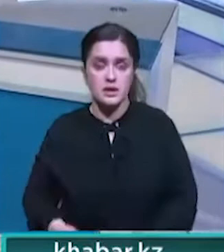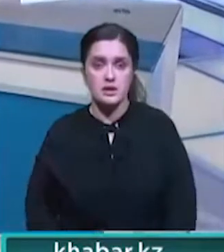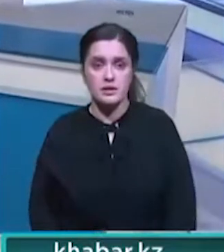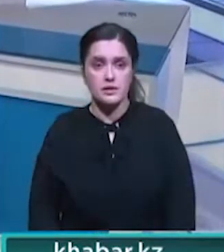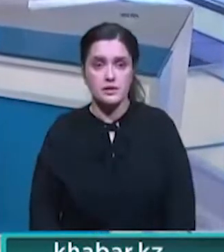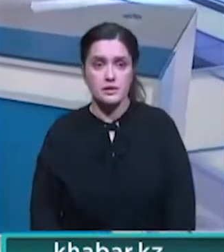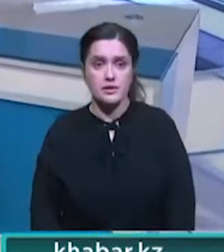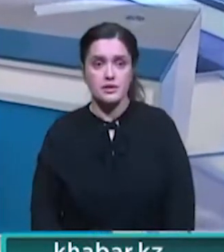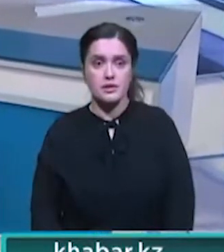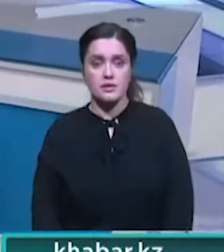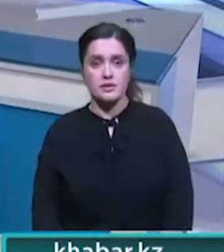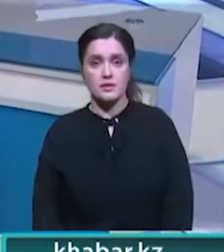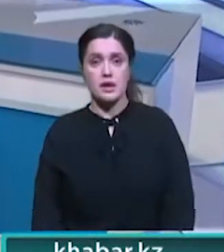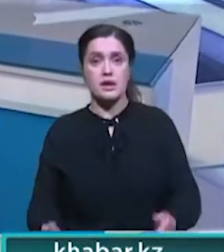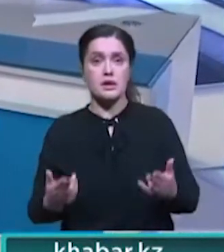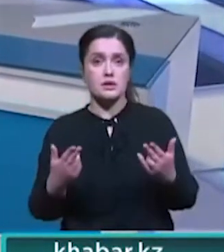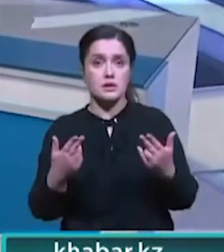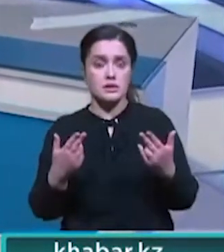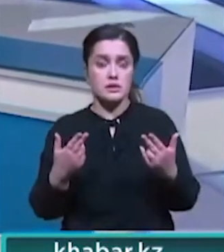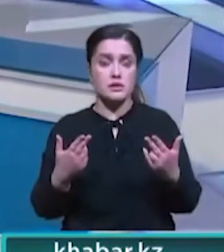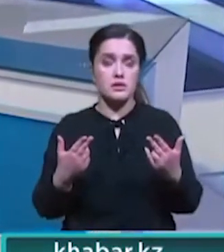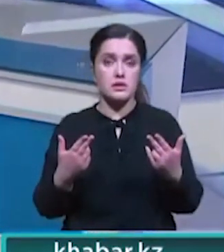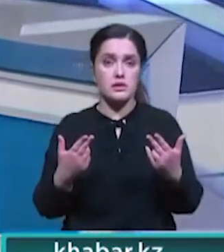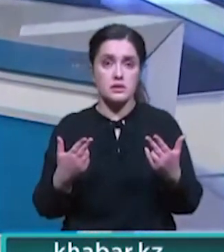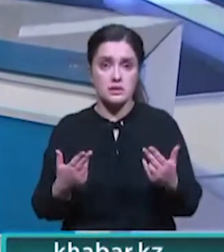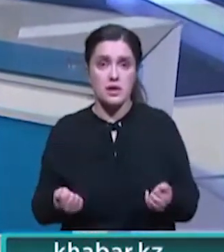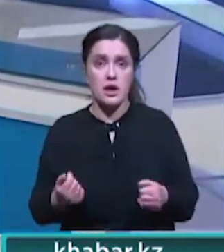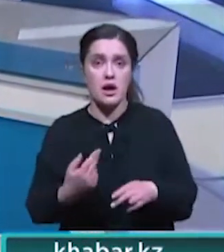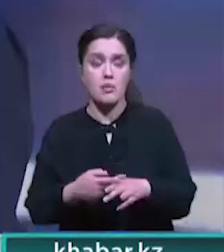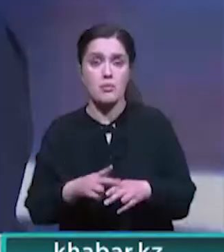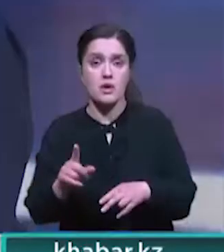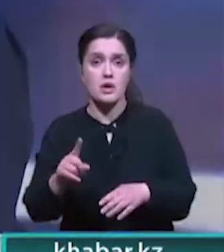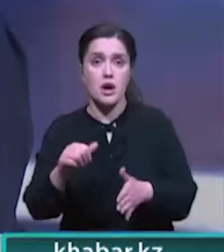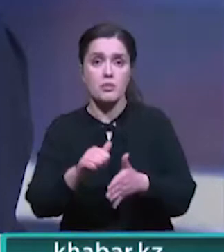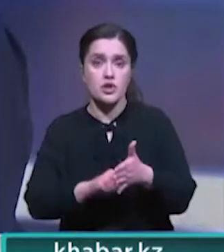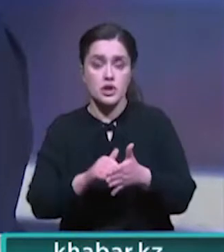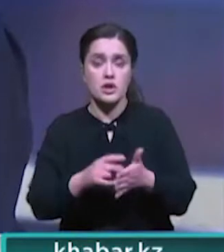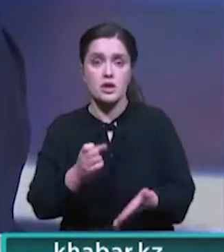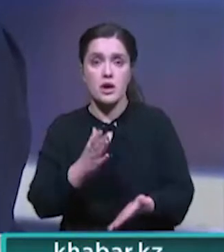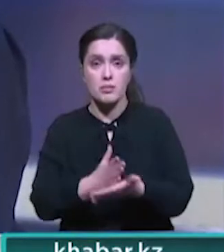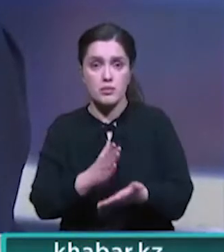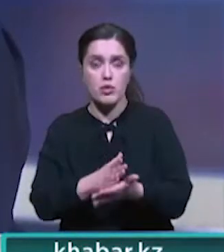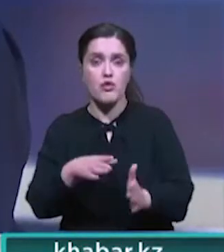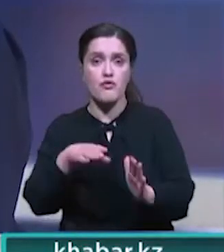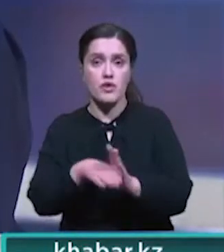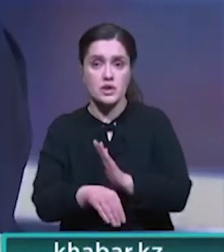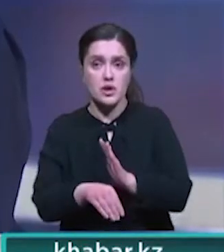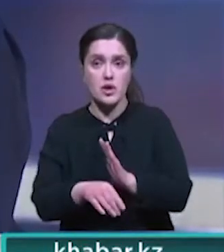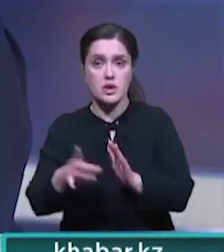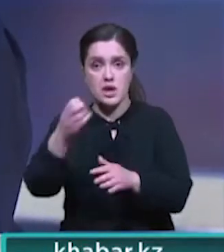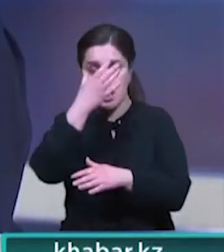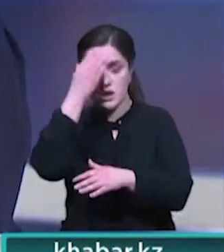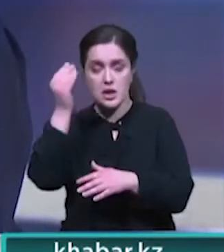да, реально, если подходить к этому, вышеперечисленные факты напрямую воздействуют. Но не должны мы забывать,